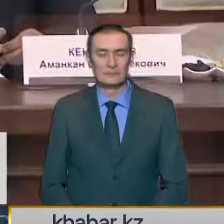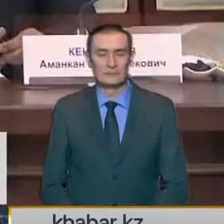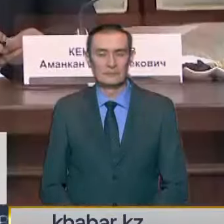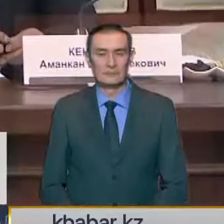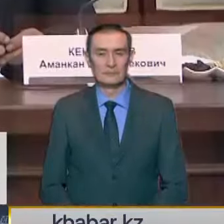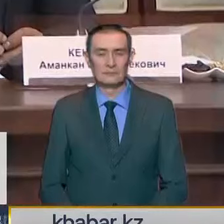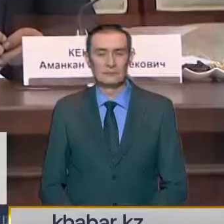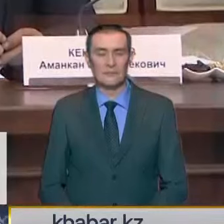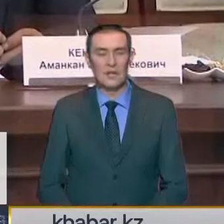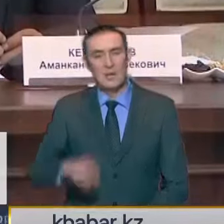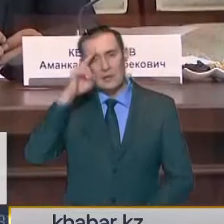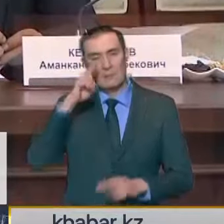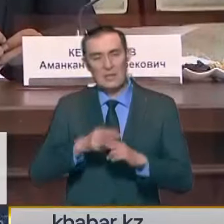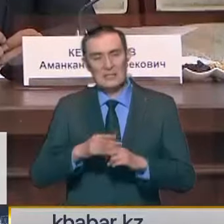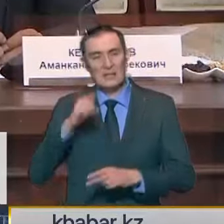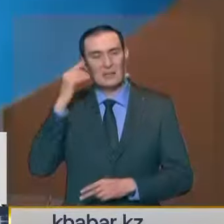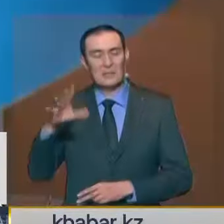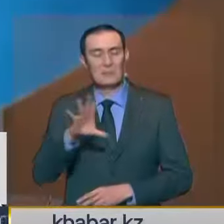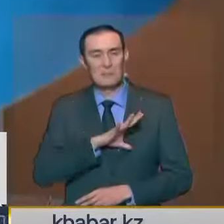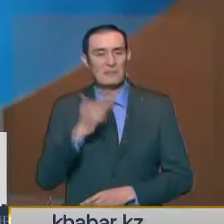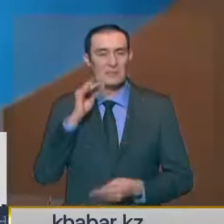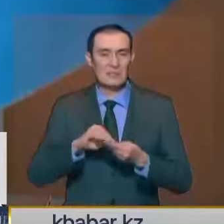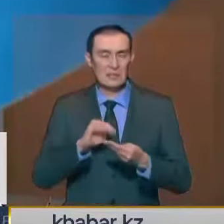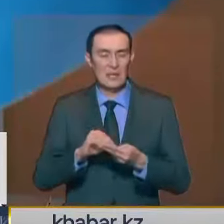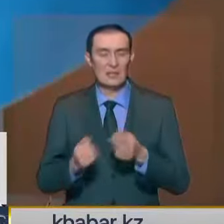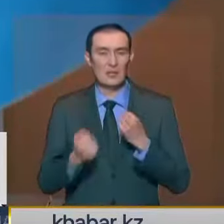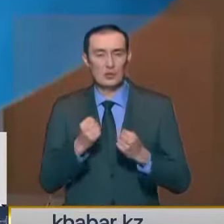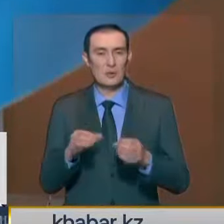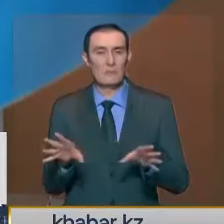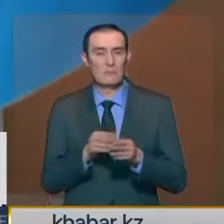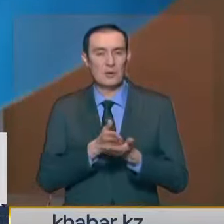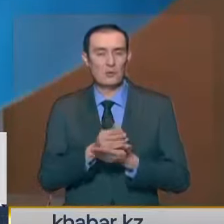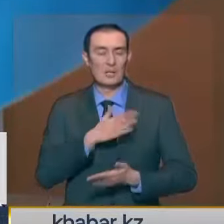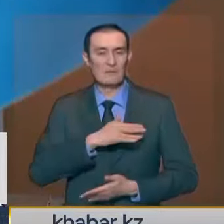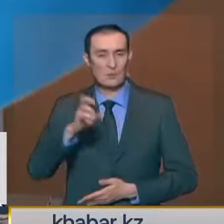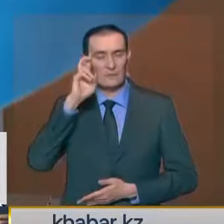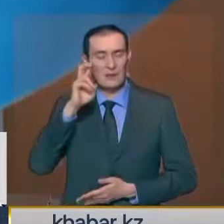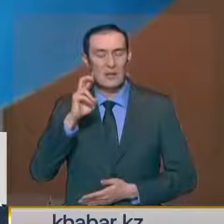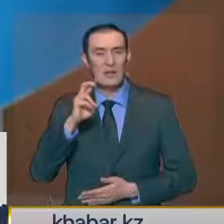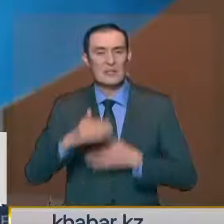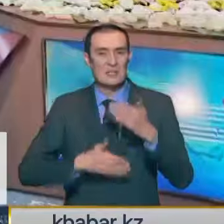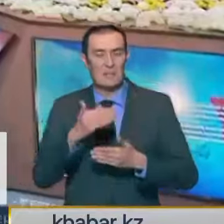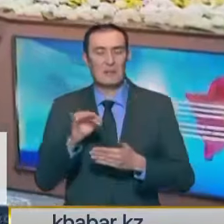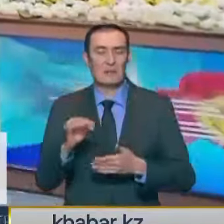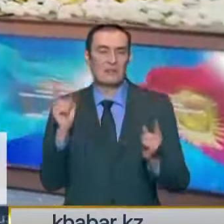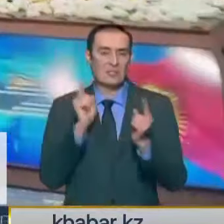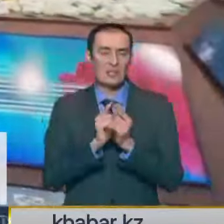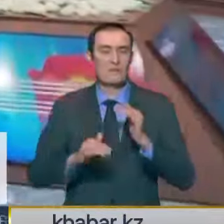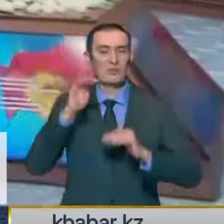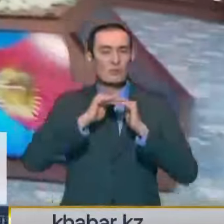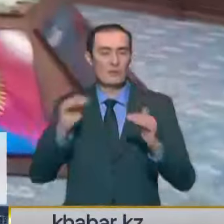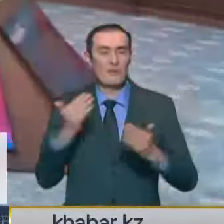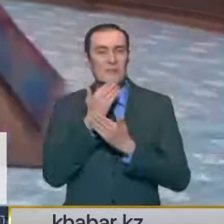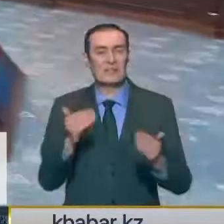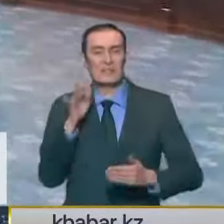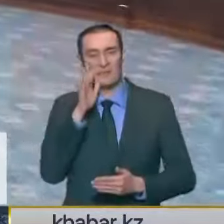Айтматова Братский Кыргызстан всегда был и остаётся надёжным стратегическим партнёрам нашей страны высокая динамика и содержание встреч на высшем уровне в